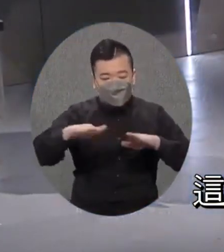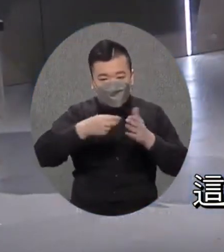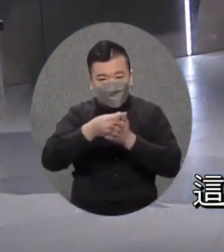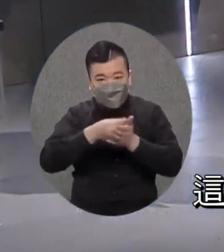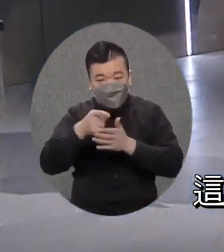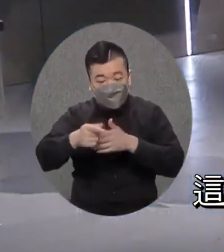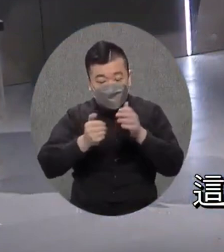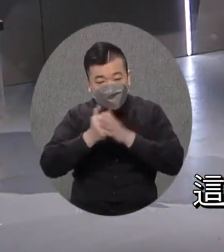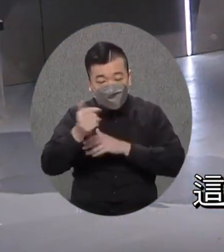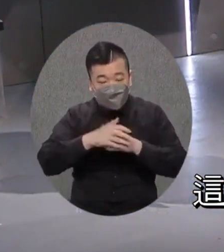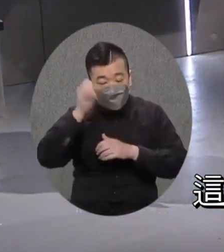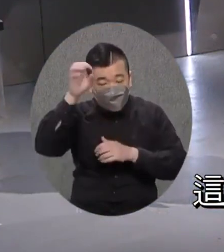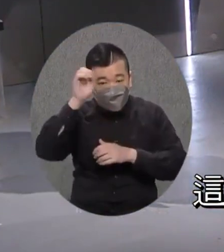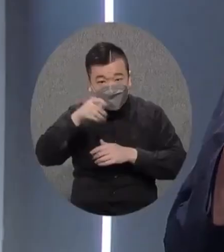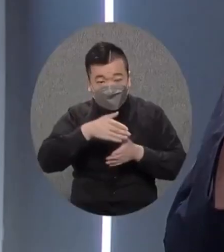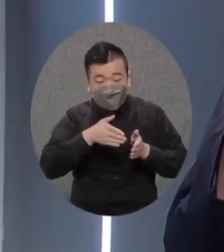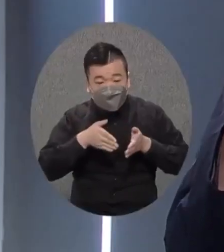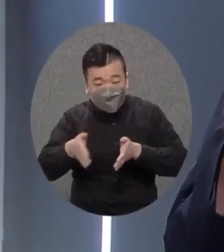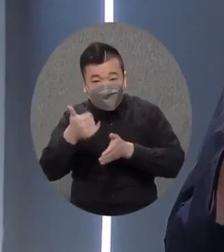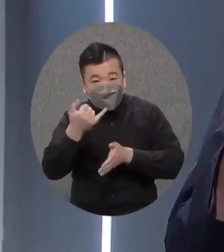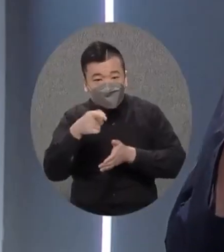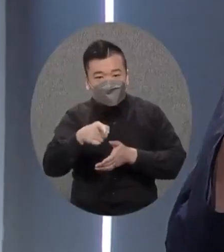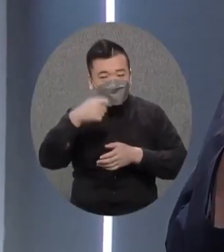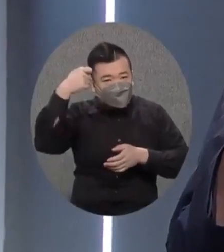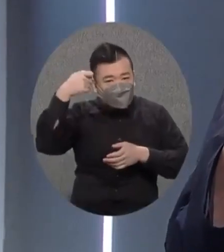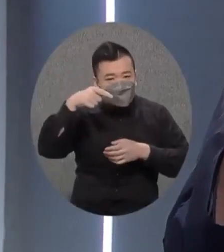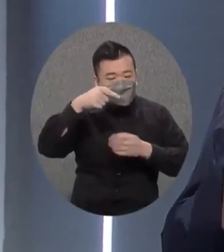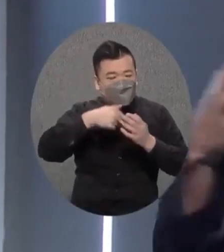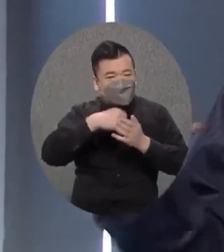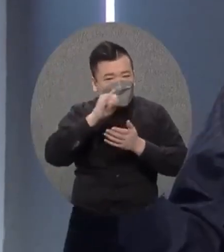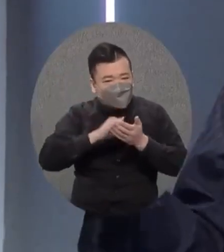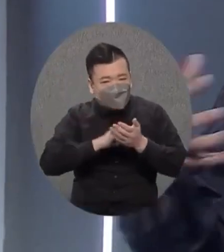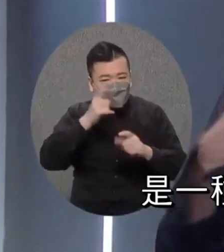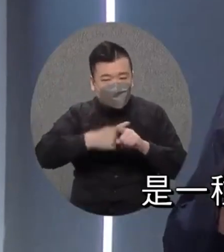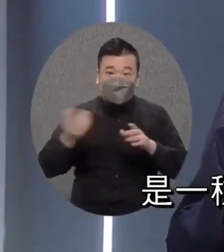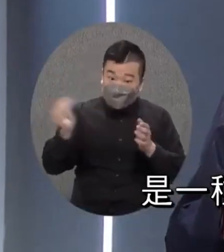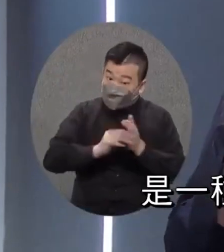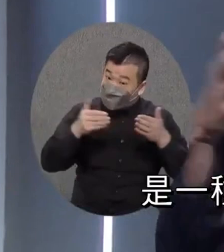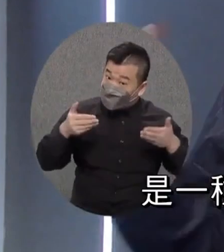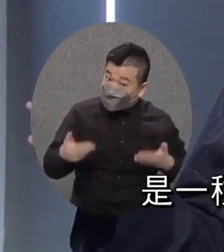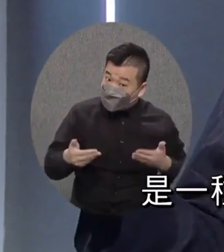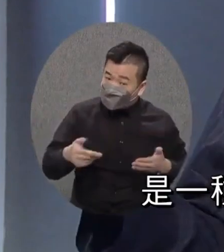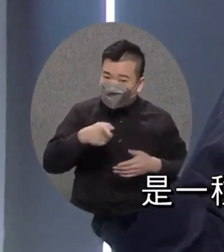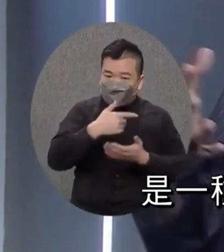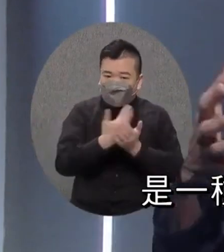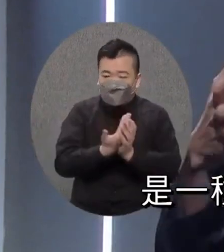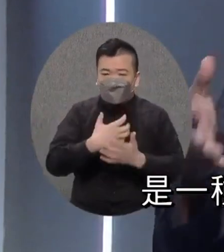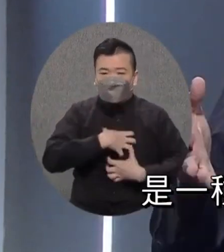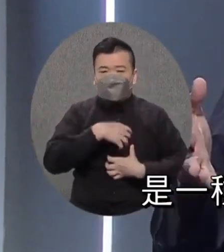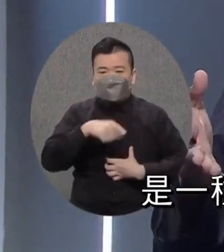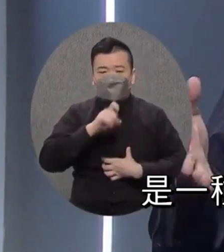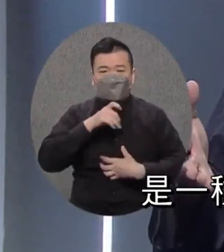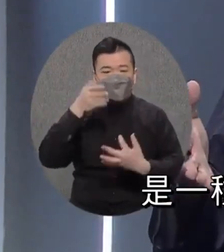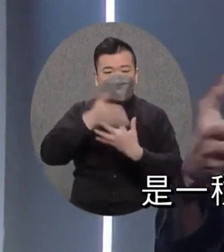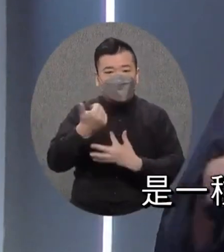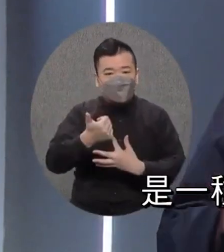本嘅即係創作嘅方向。而社區藝術都係當年即係而家直至而家啦，即係一種令到唔同媒介都可以去介入